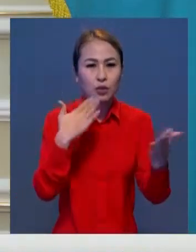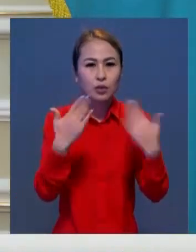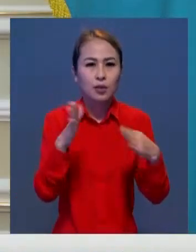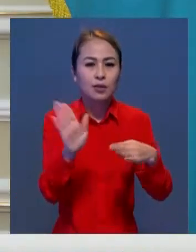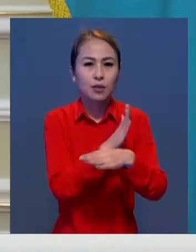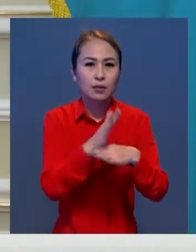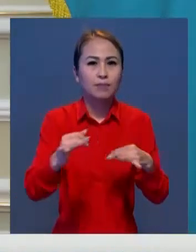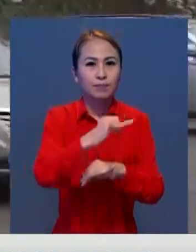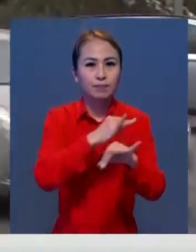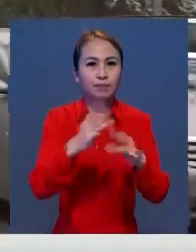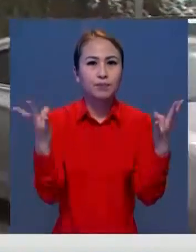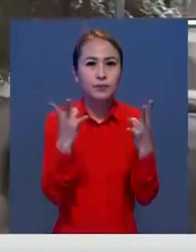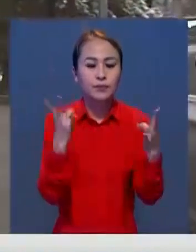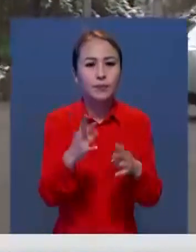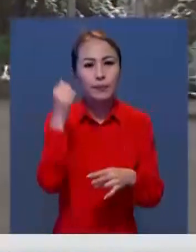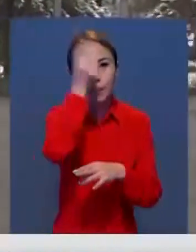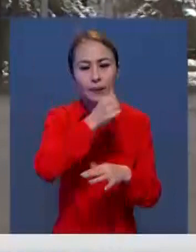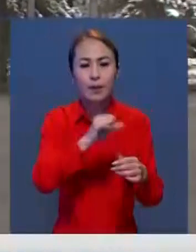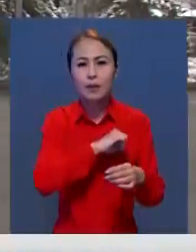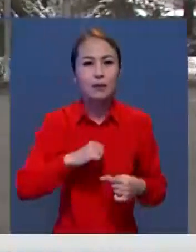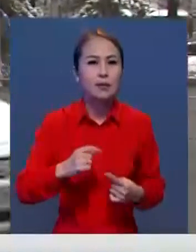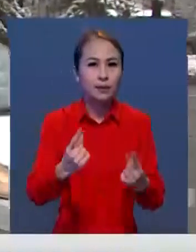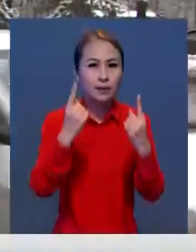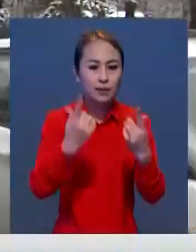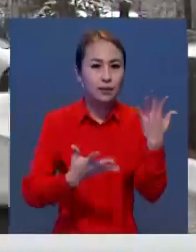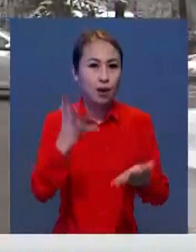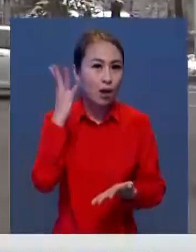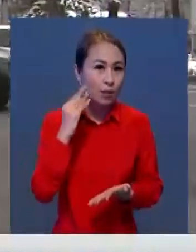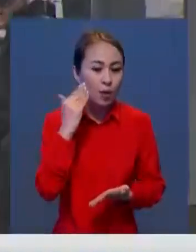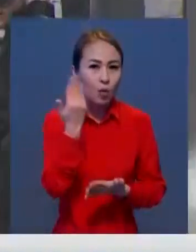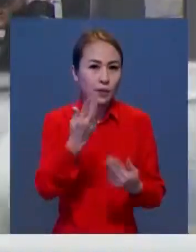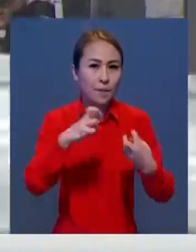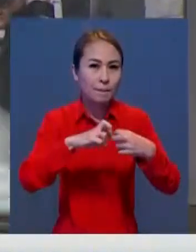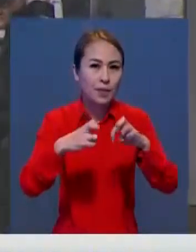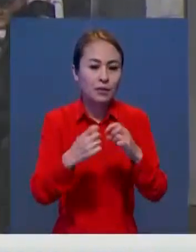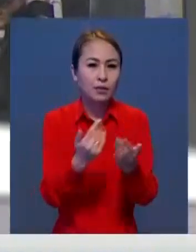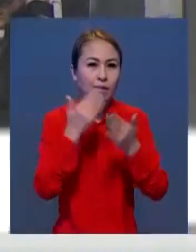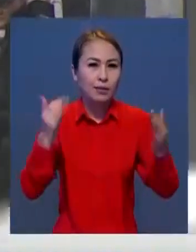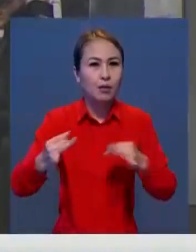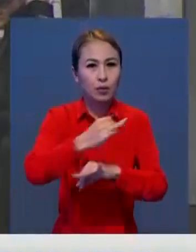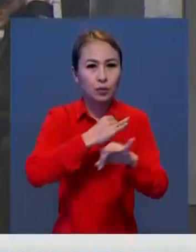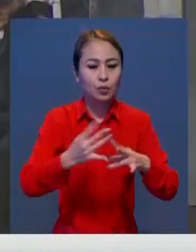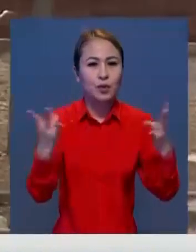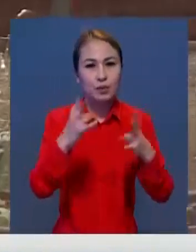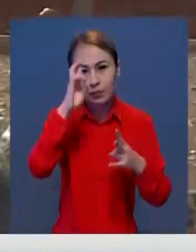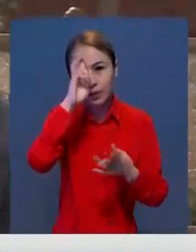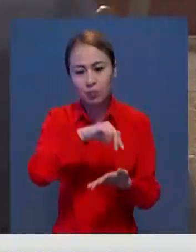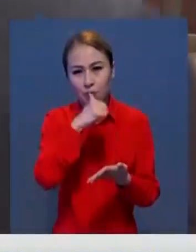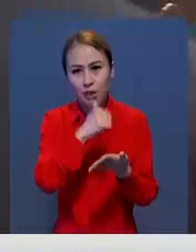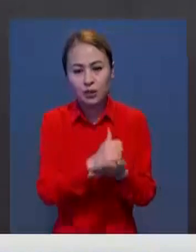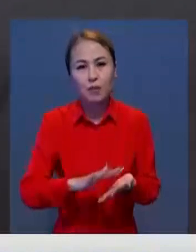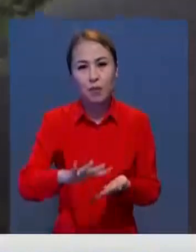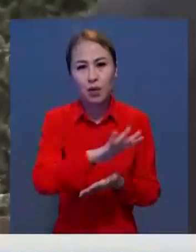қарастырып пысықтауы тиіс. Елдің ең ірі мегаполисі Алматы десек, ондағы мәселелер кең ауқымда отырып шешілуі тиіс. Мемлекет басшысы шаһар